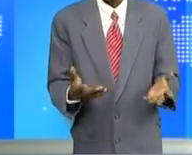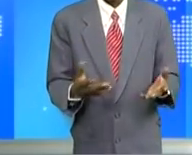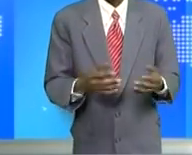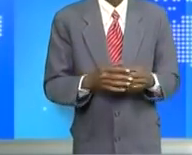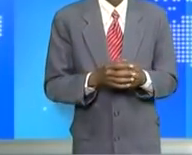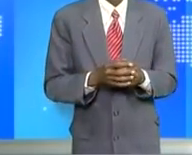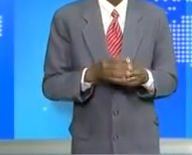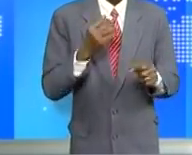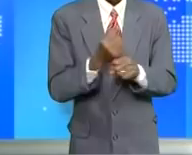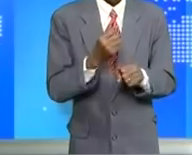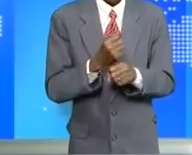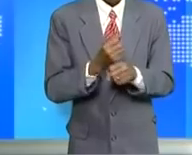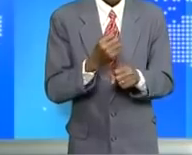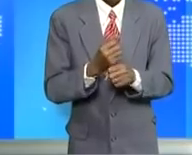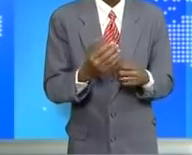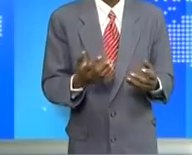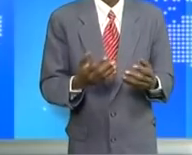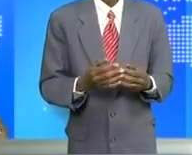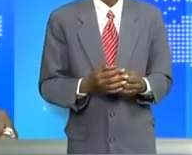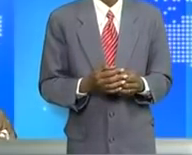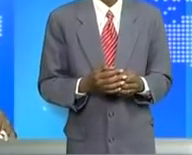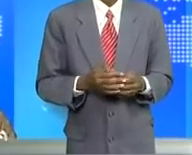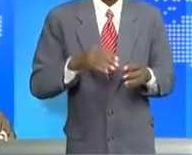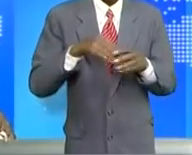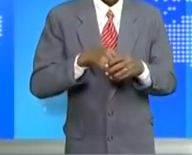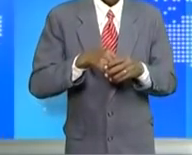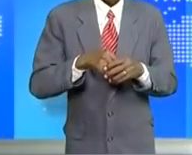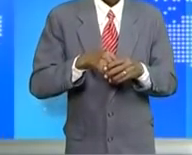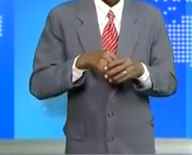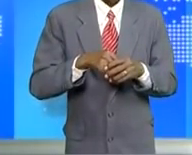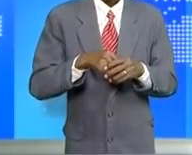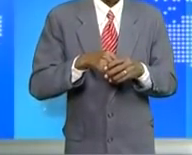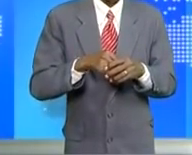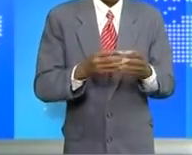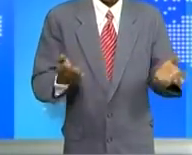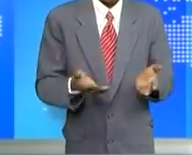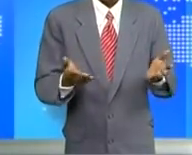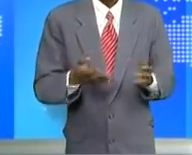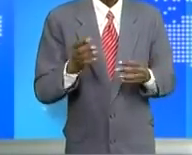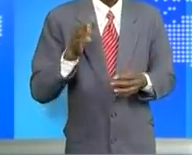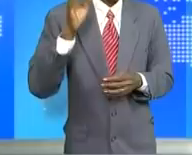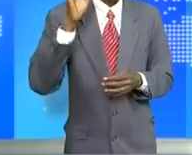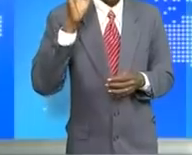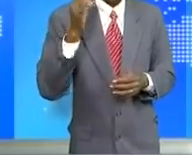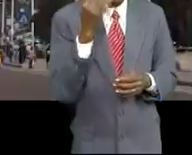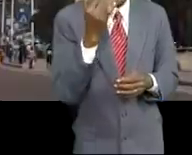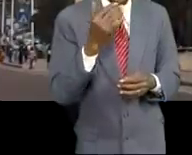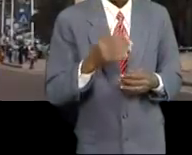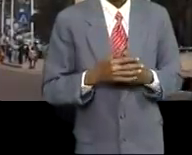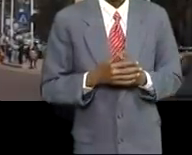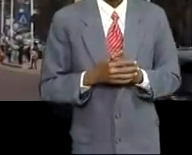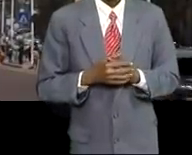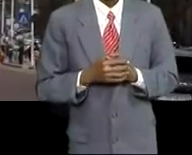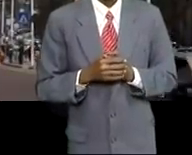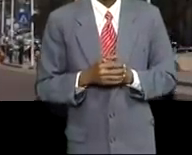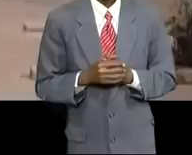été abordées au cours de ces échanges. Patti Tondangou, Marcel Moubenga et bienvenue Loussala. 23